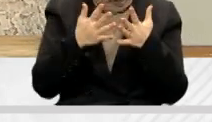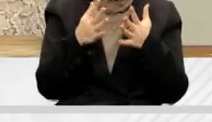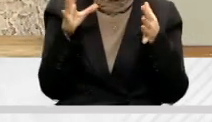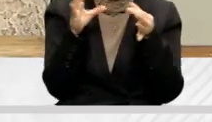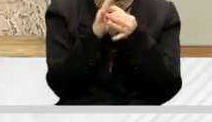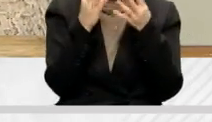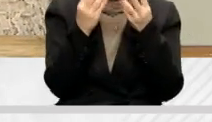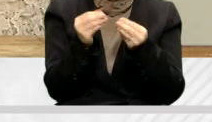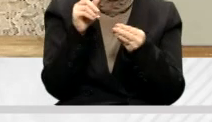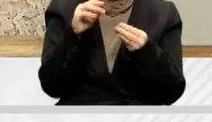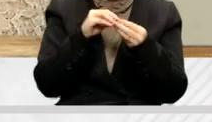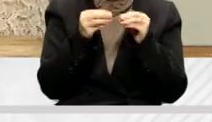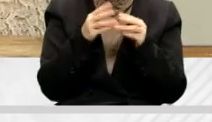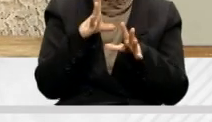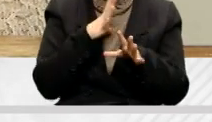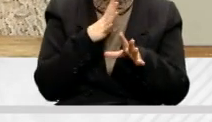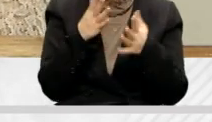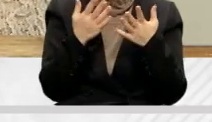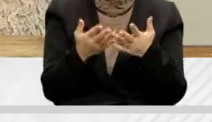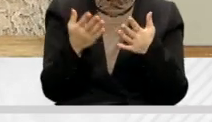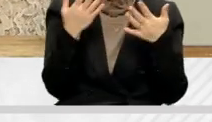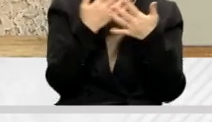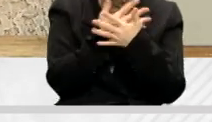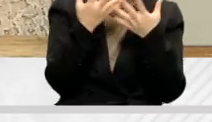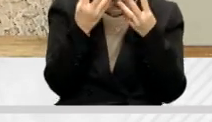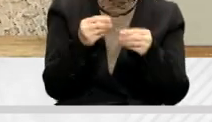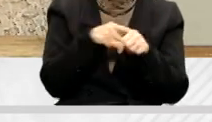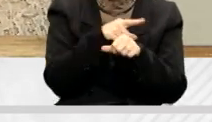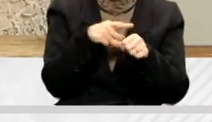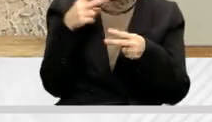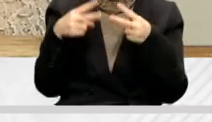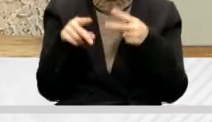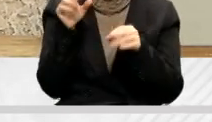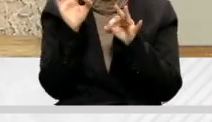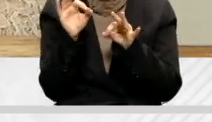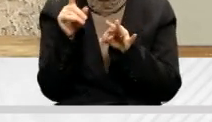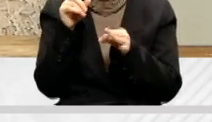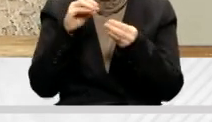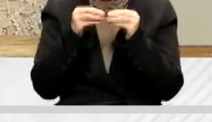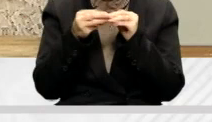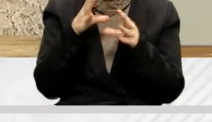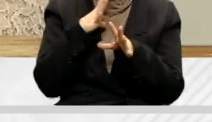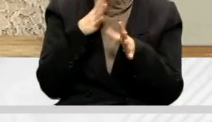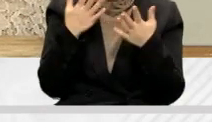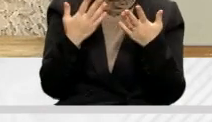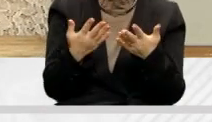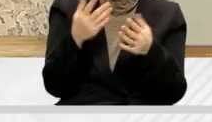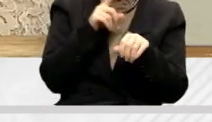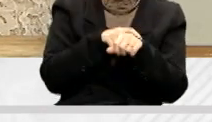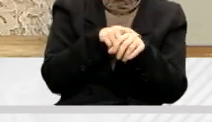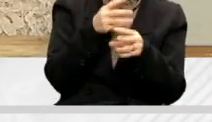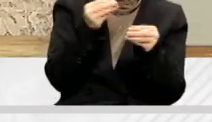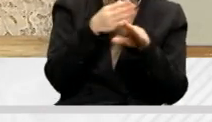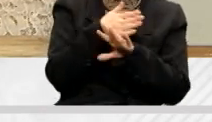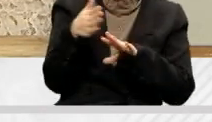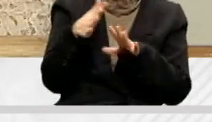yine geçemeyeceğim. Eyvah uykuya dalamayacağım. Akşam olduğu zaman bazılarında da öyle bir problem başlıyor. Eyvah saat işte şu oldu, ben nasıl uykuya